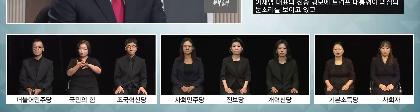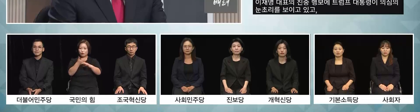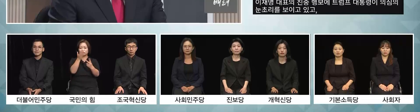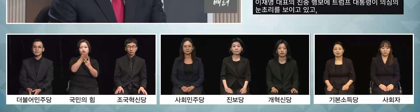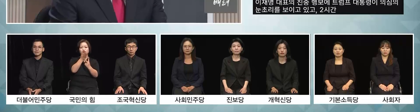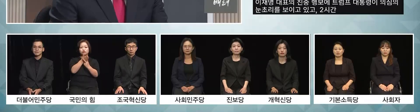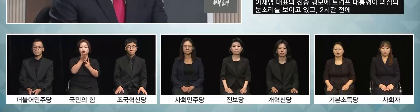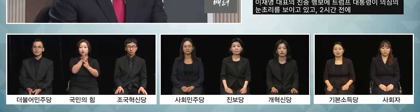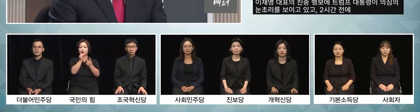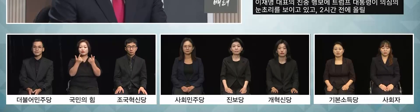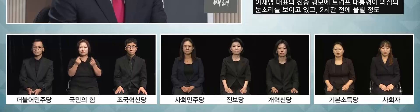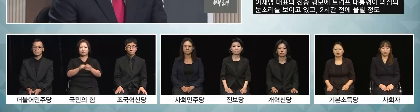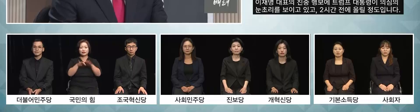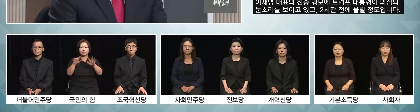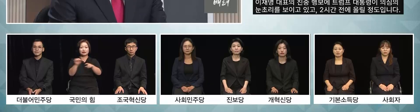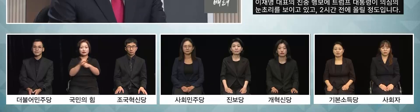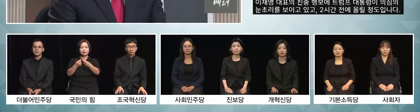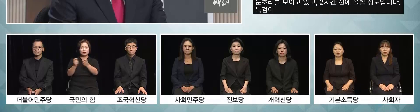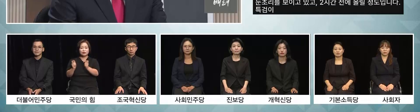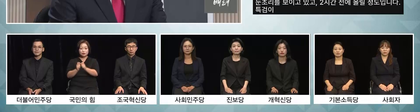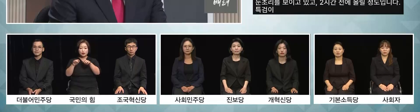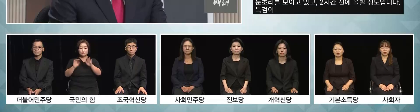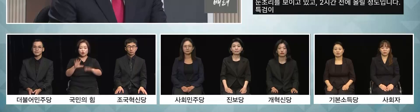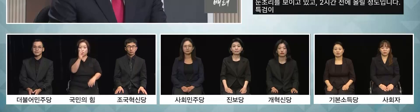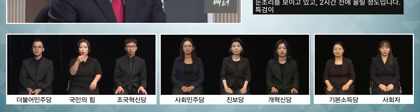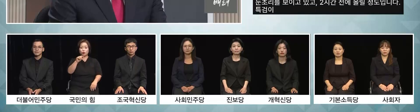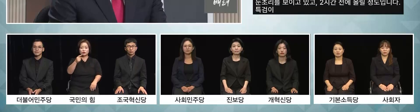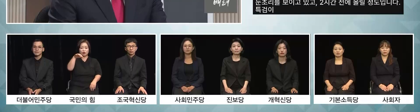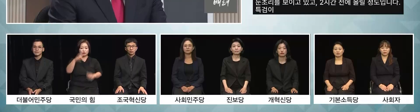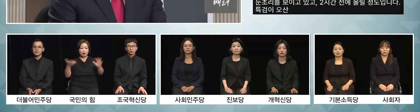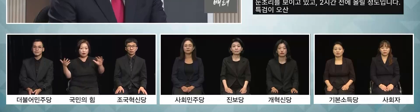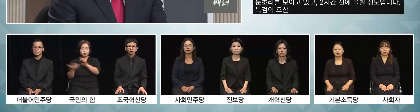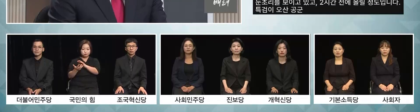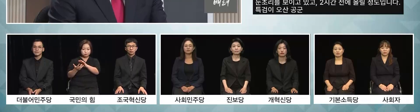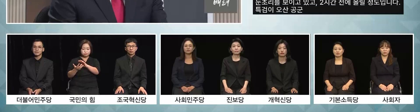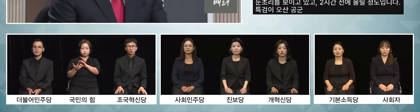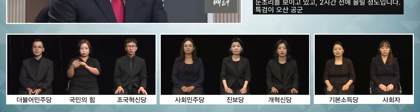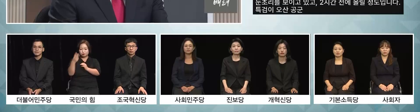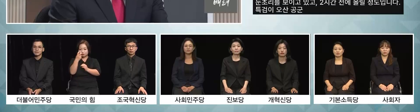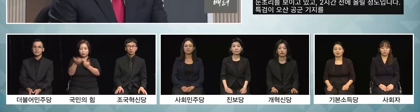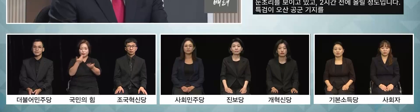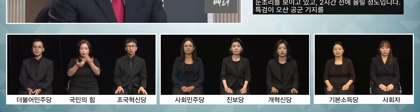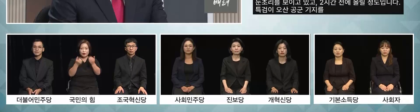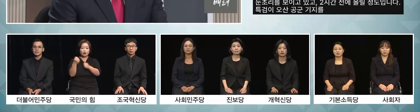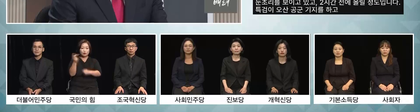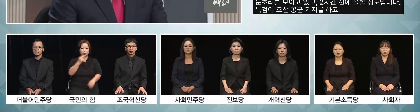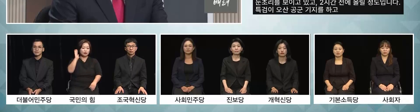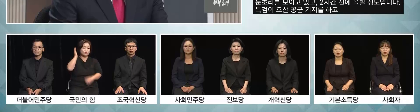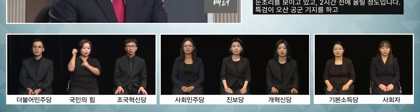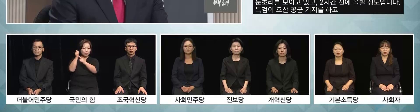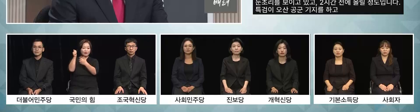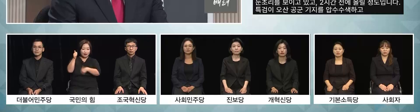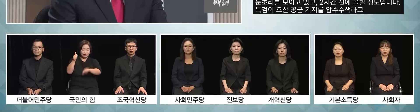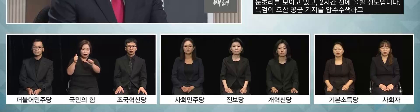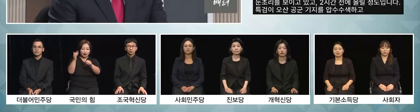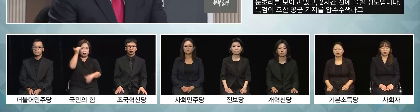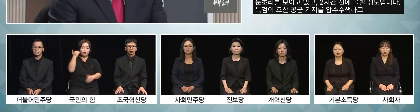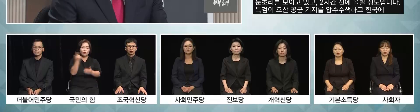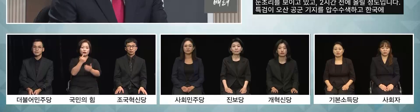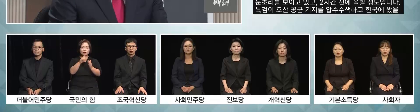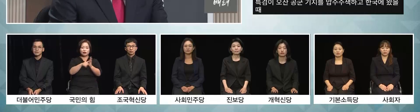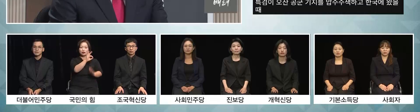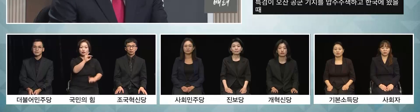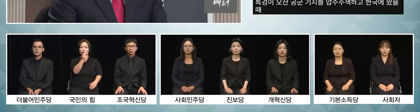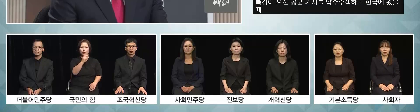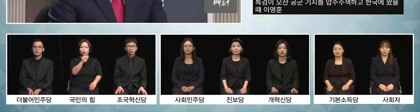올릴 정도입니다. 특검이 오산 공군기지를 압수수색하고 트럼프 주니어가 한국에 왔을 때 예배를 보았던 이영훈